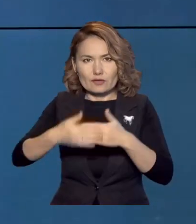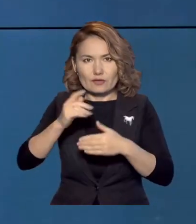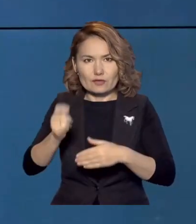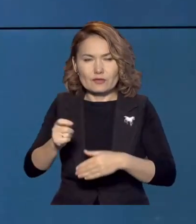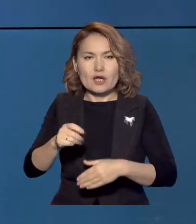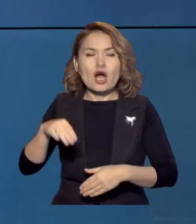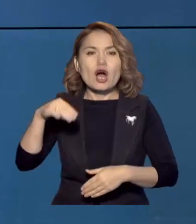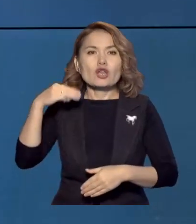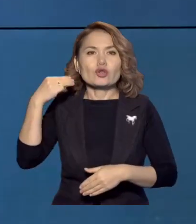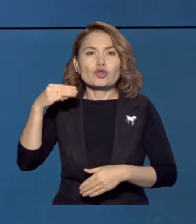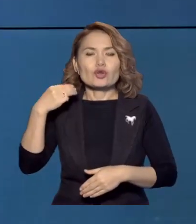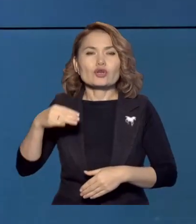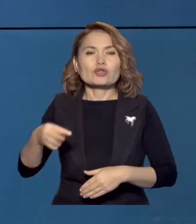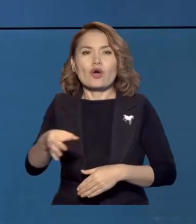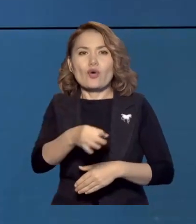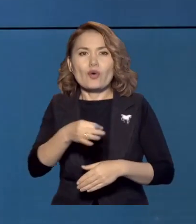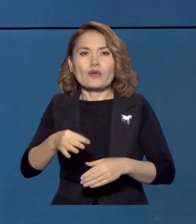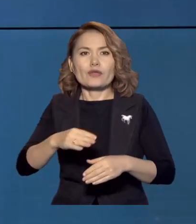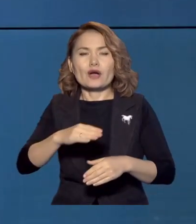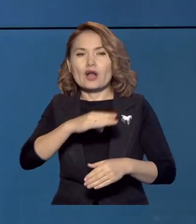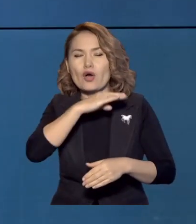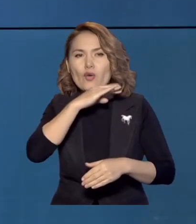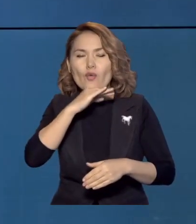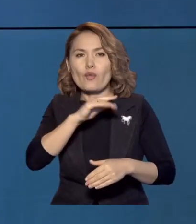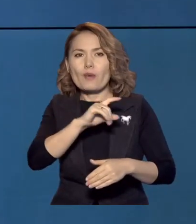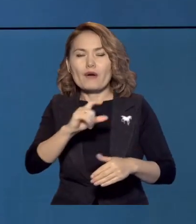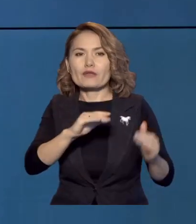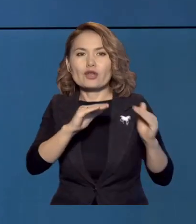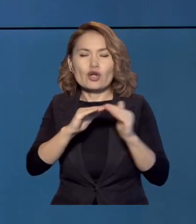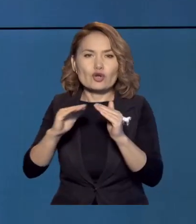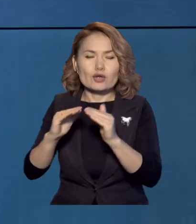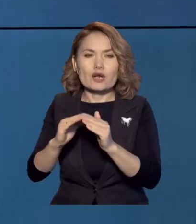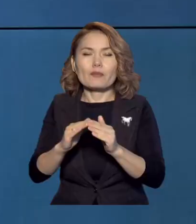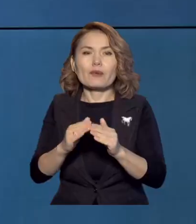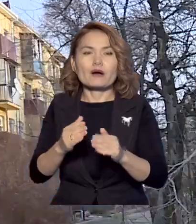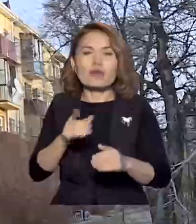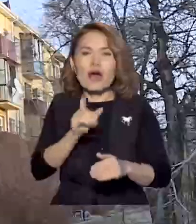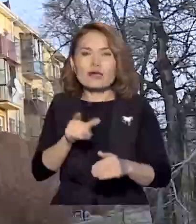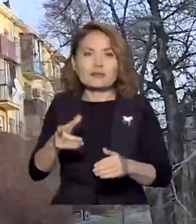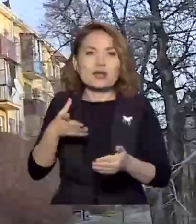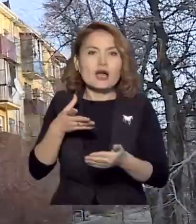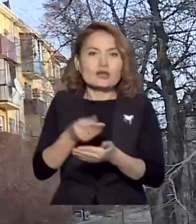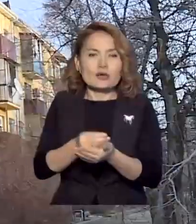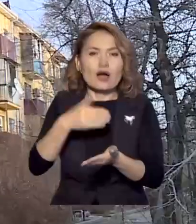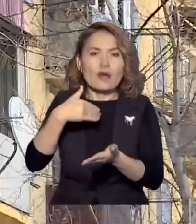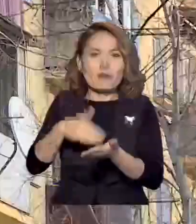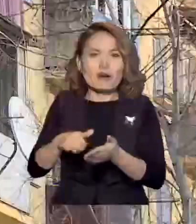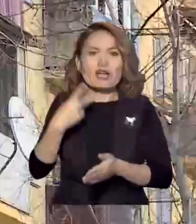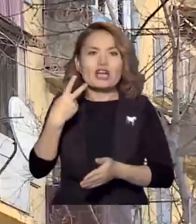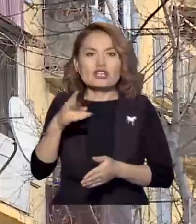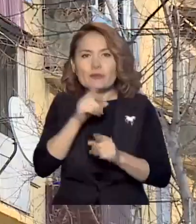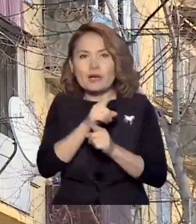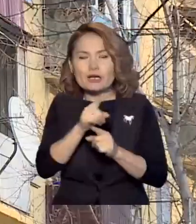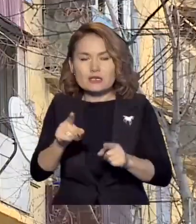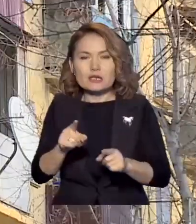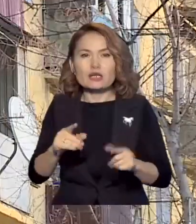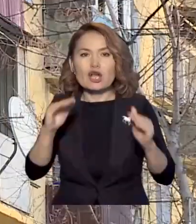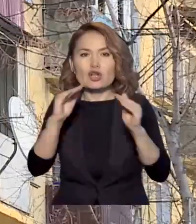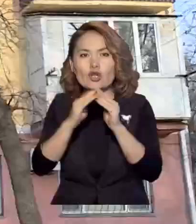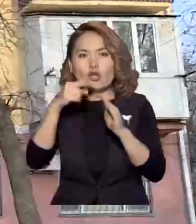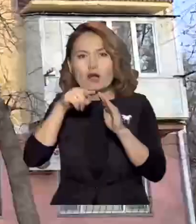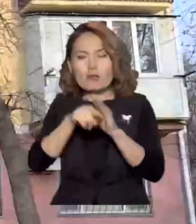Түркістан облысы Кентау қаласындағы көп қабатты үйдің тұрғындары жылу ақысын төлемеуге бекінген. Олардың айтуынша 20 жылдан бері көп